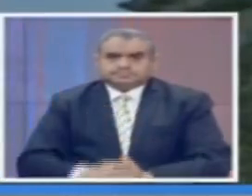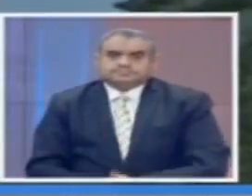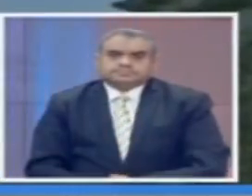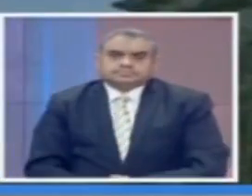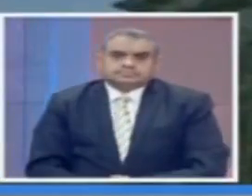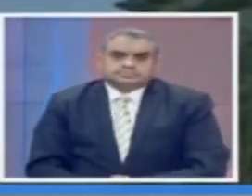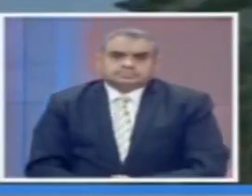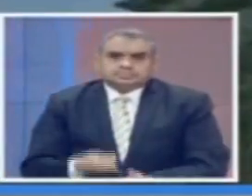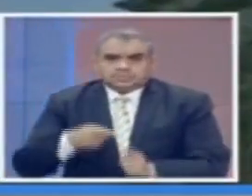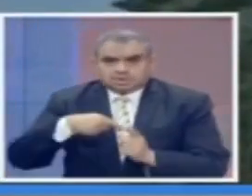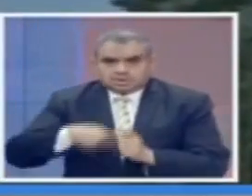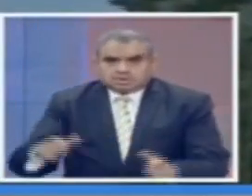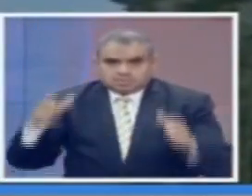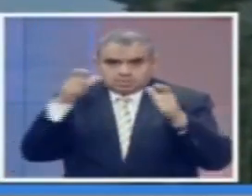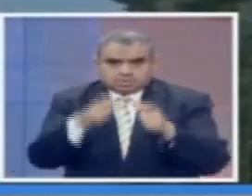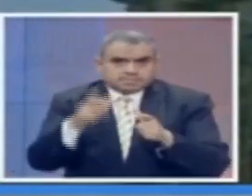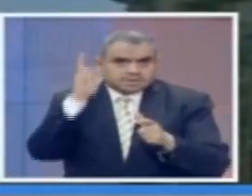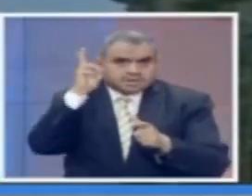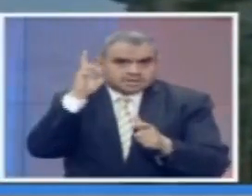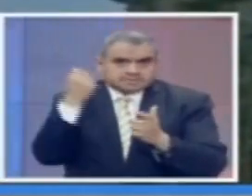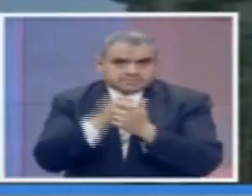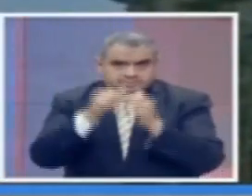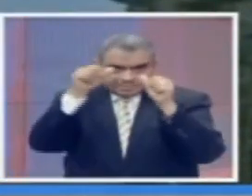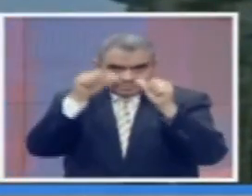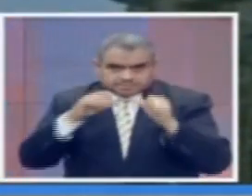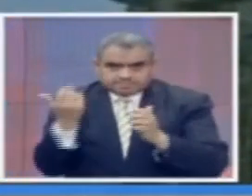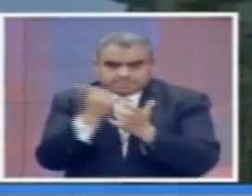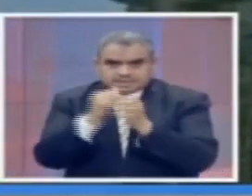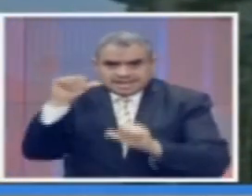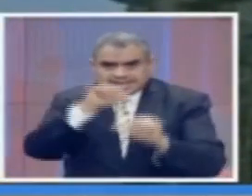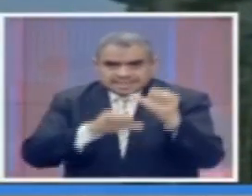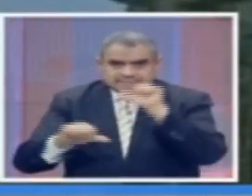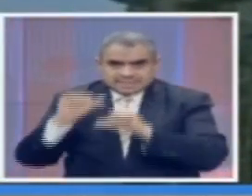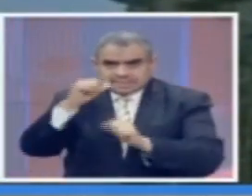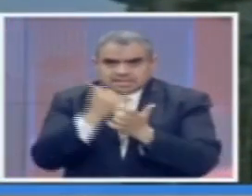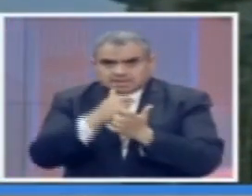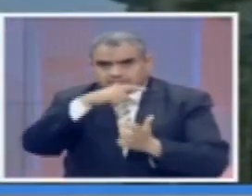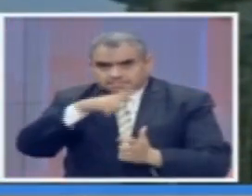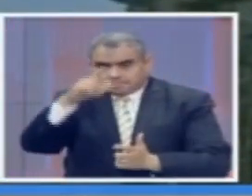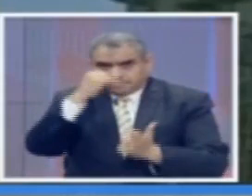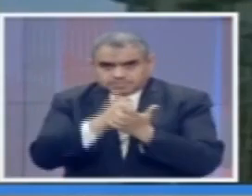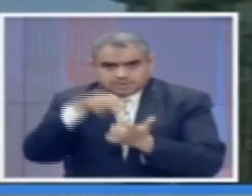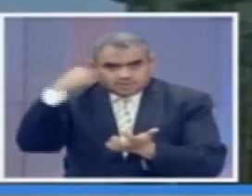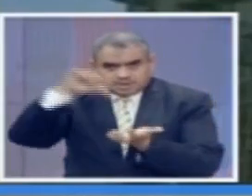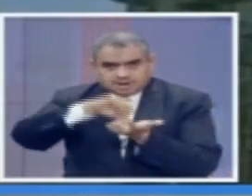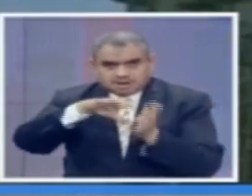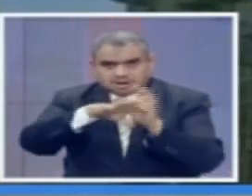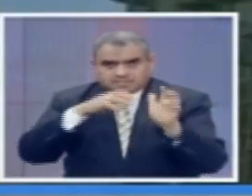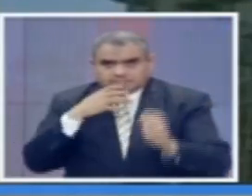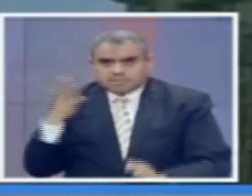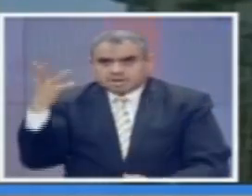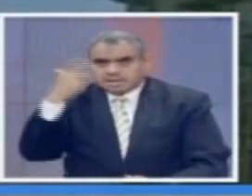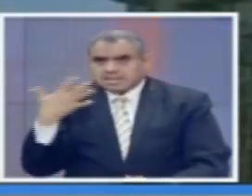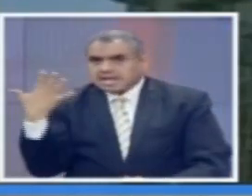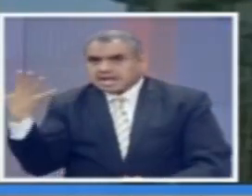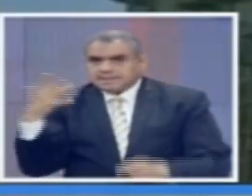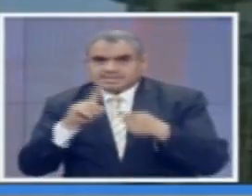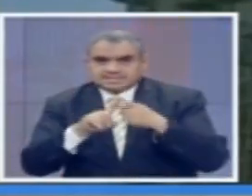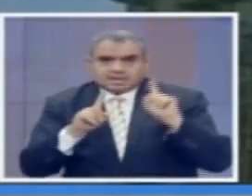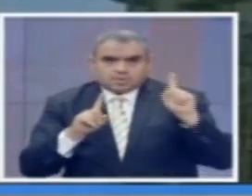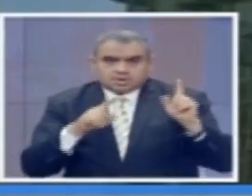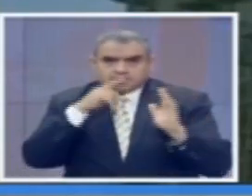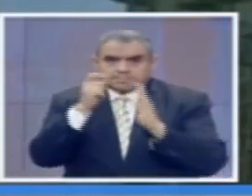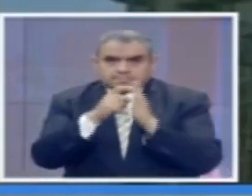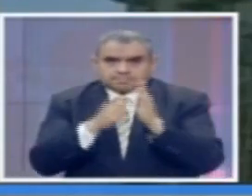تجري أسرع من المتوقع. خلال مؤتمر صحفي في منشأة فوردو النووية أشار قاليباف إلى أن مجموعة 5+1